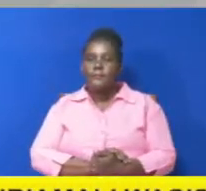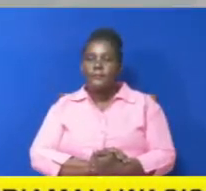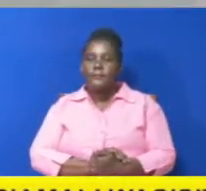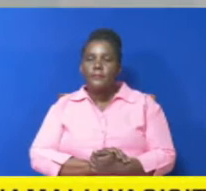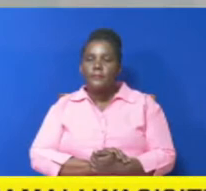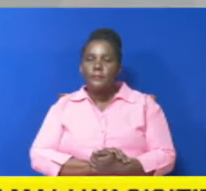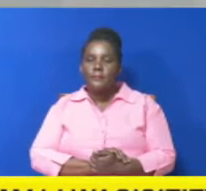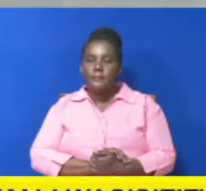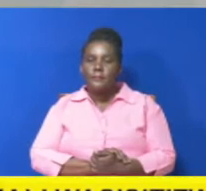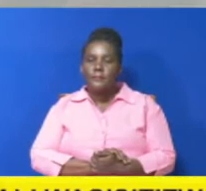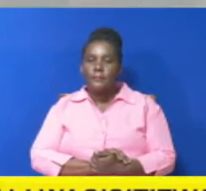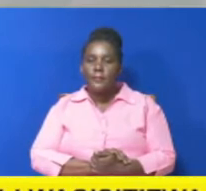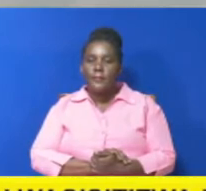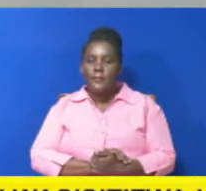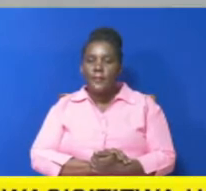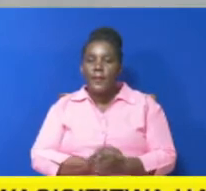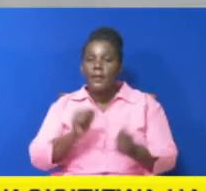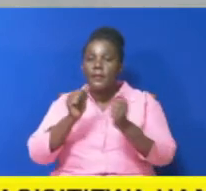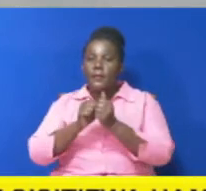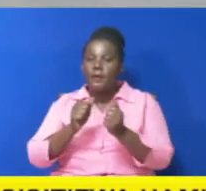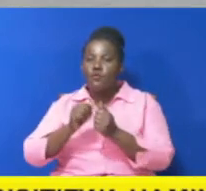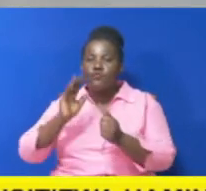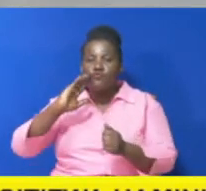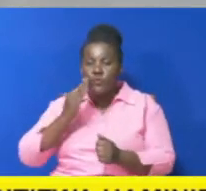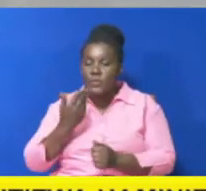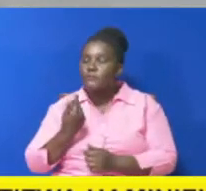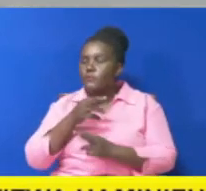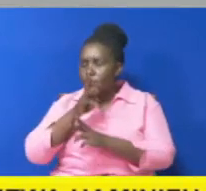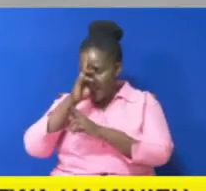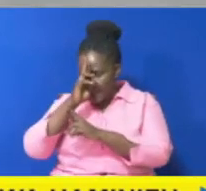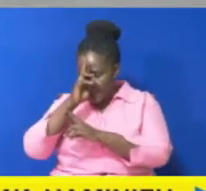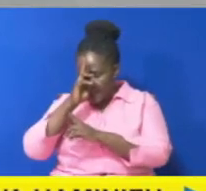Kitu cha muhimu ni nidhamu ya fedha,